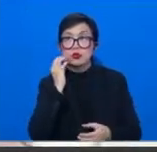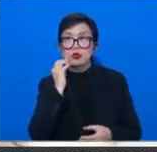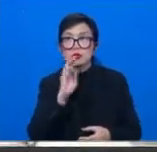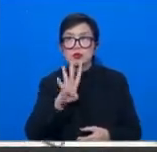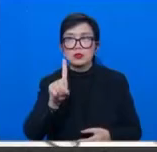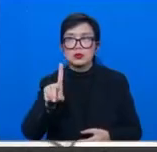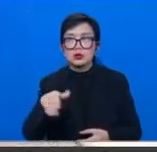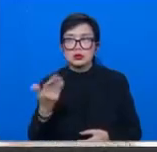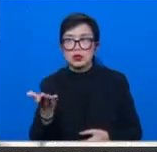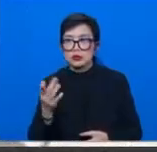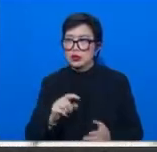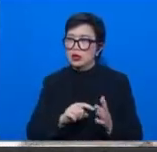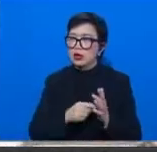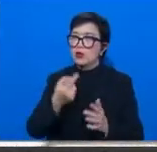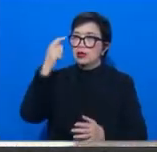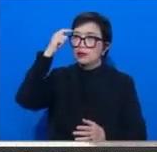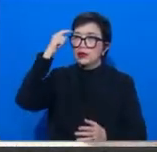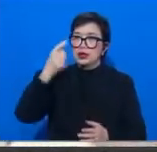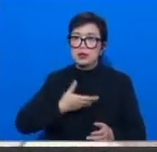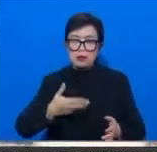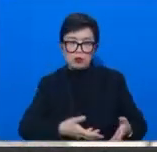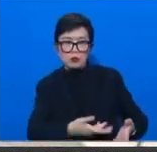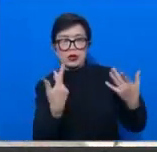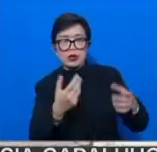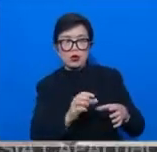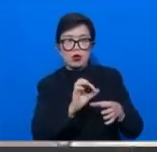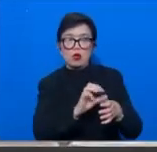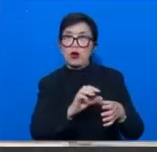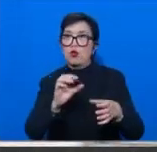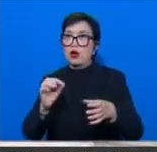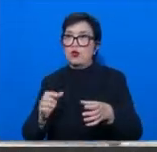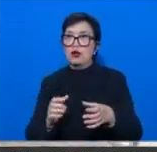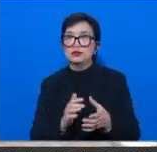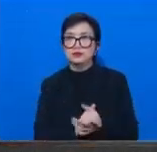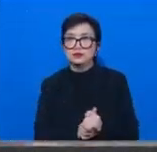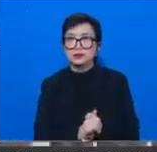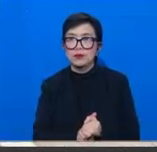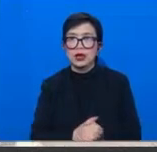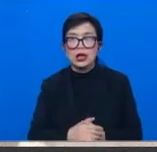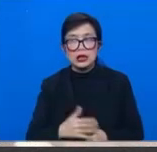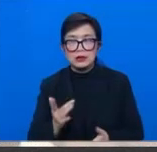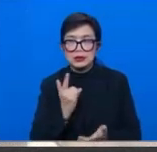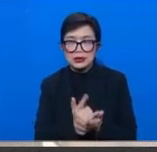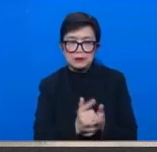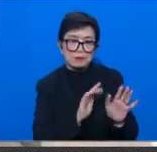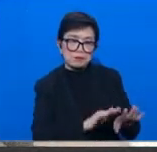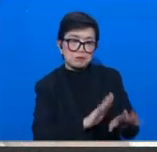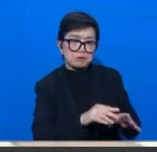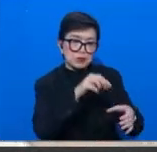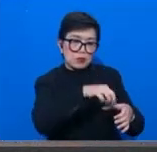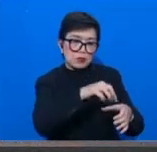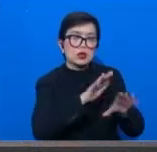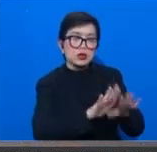tergoda membongkar cadangan uang koinnya untuk tambahan berbelanja bahan martabak. Namun karena niatnya begitu besar untuk menabung, uang koin